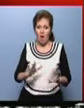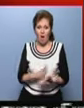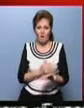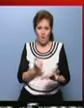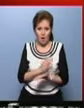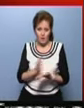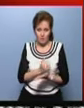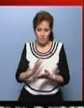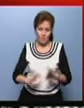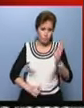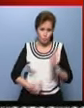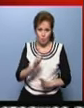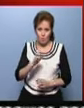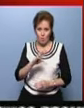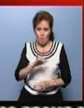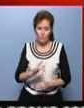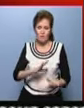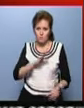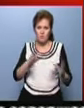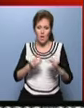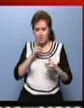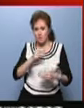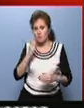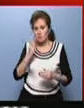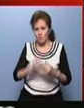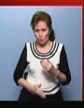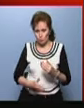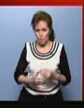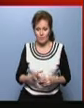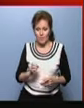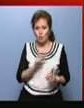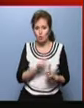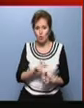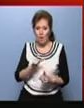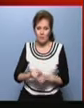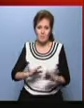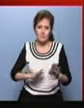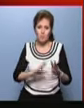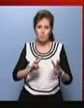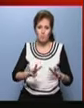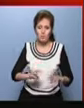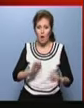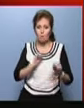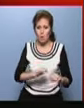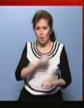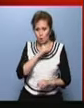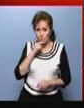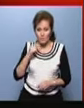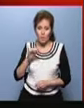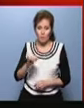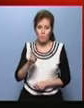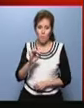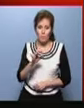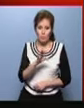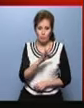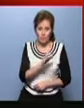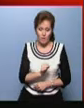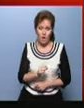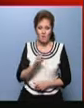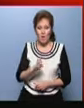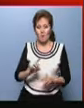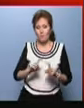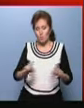время завершается, пишет информационное агентство «Лента.ру» со ссылкой на слова заместителя министра обороны России Юрия Борисова. В военном ведомстве